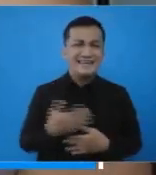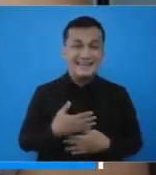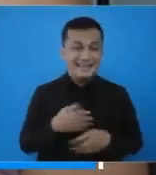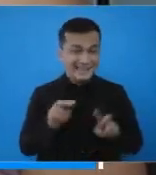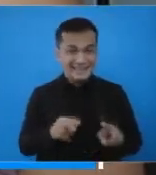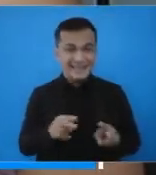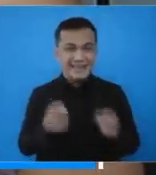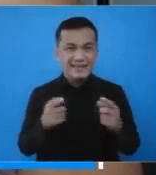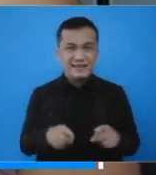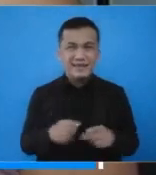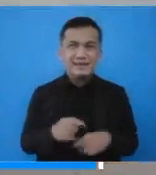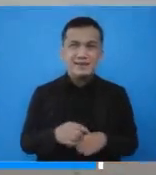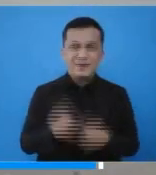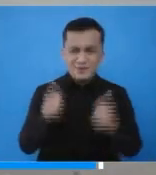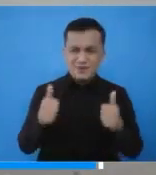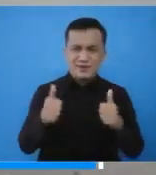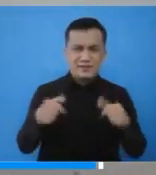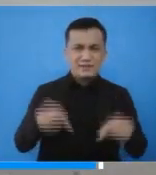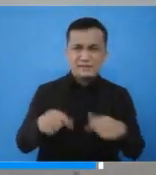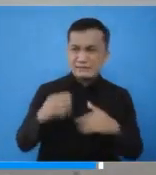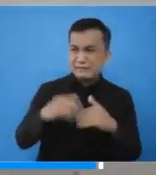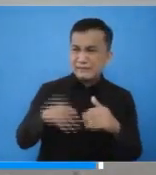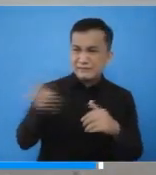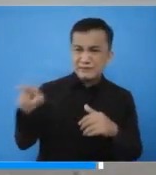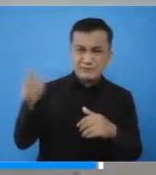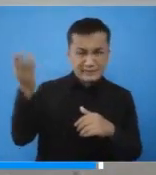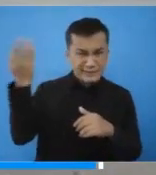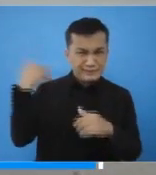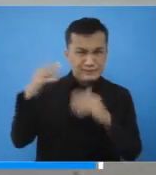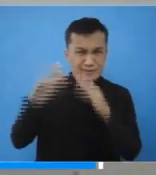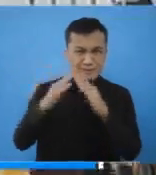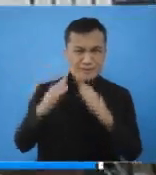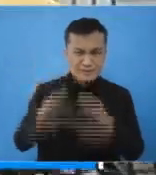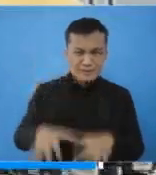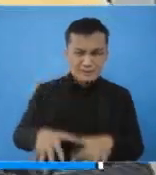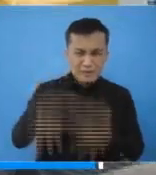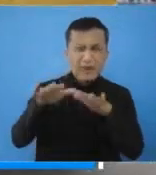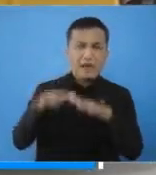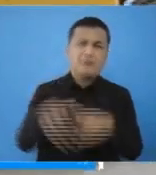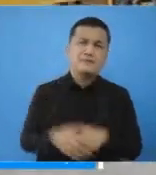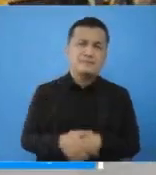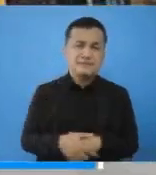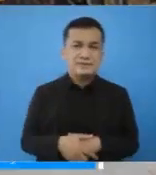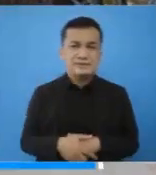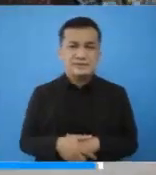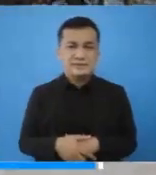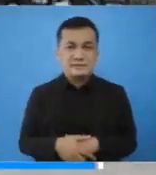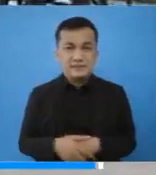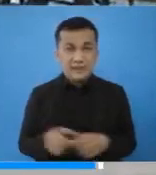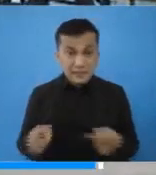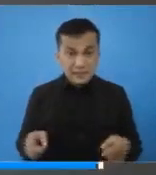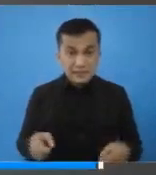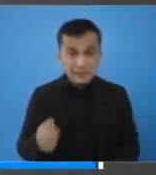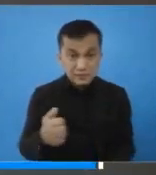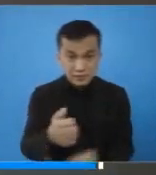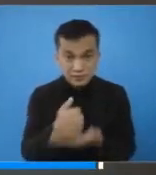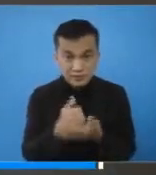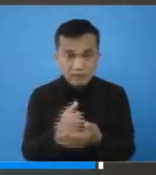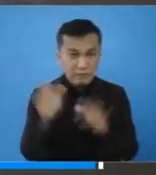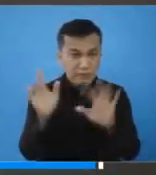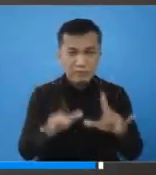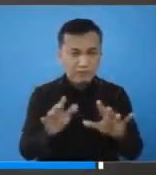ulan. Pero ngayon hindi na po. 2 stories ang bawat bahay na may laking 42 square meters.